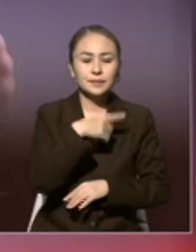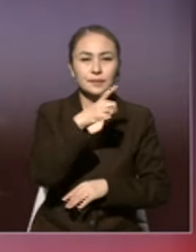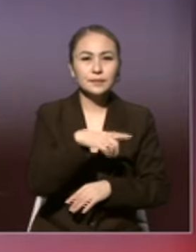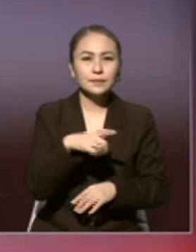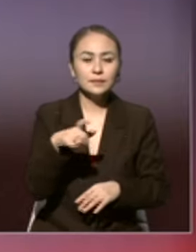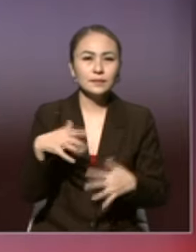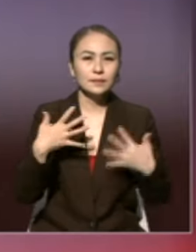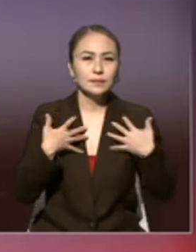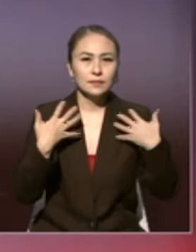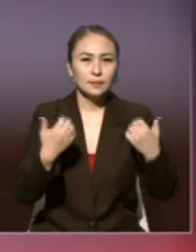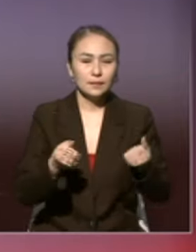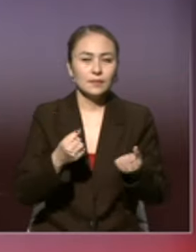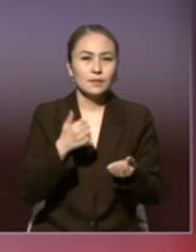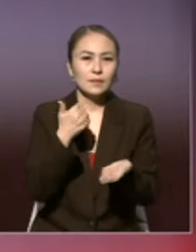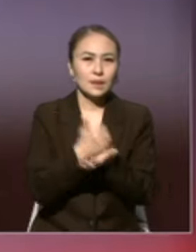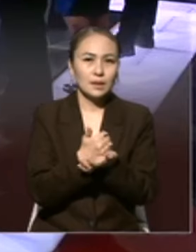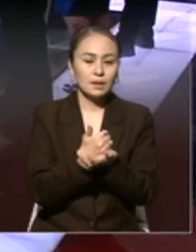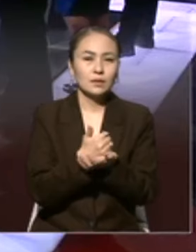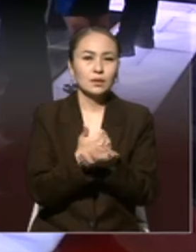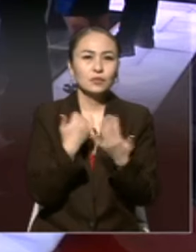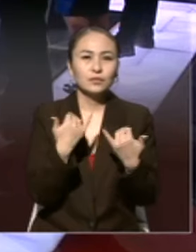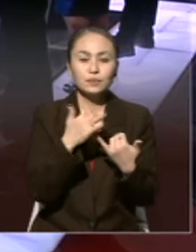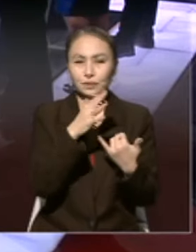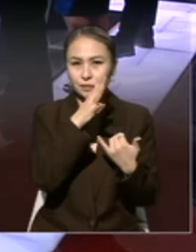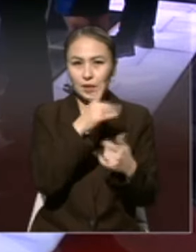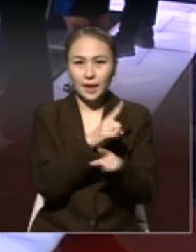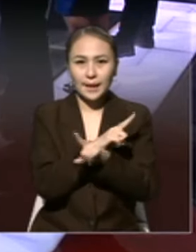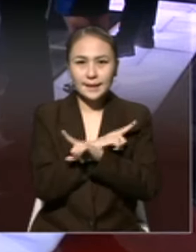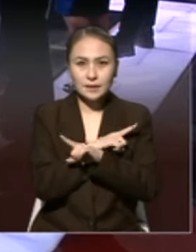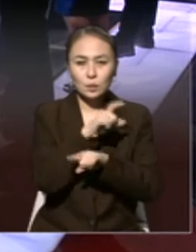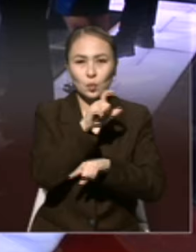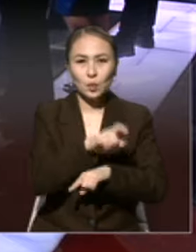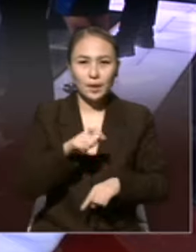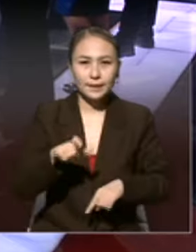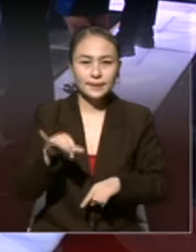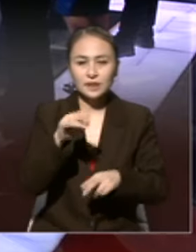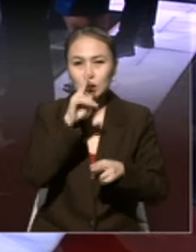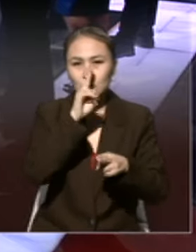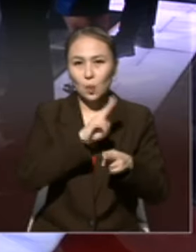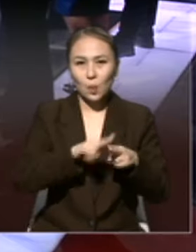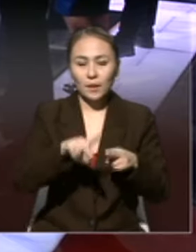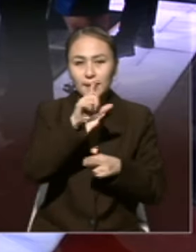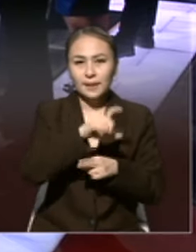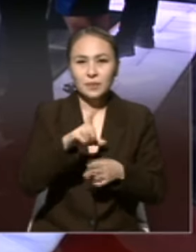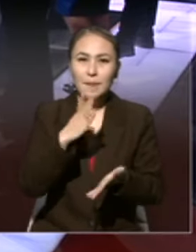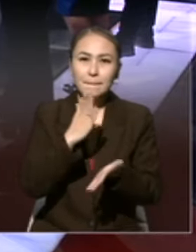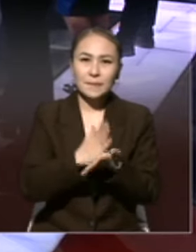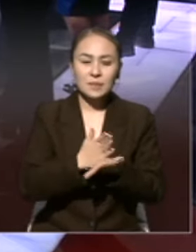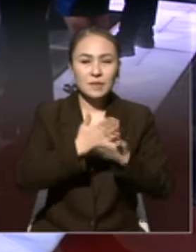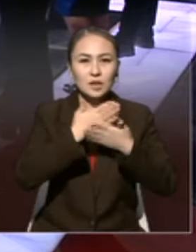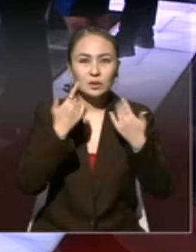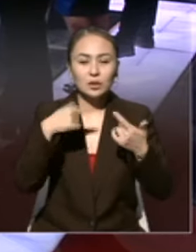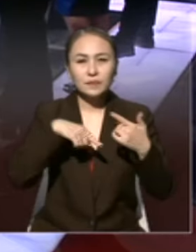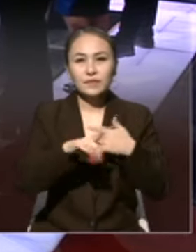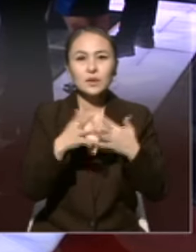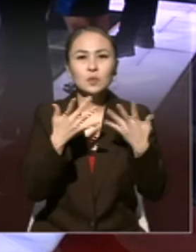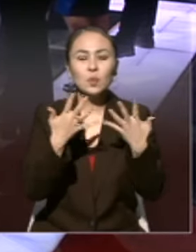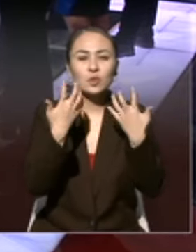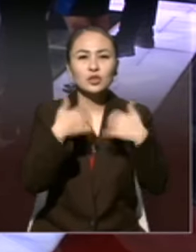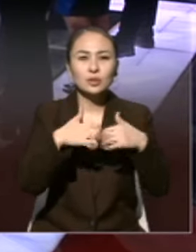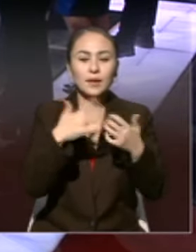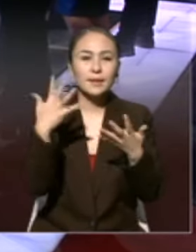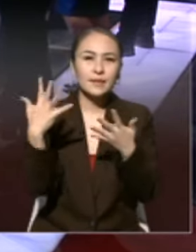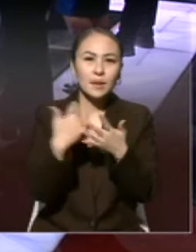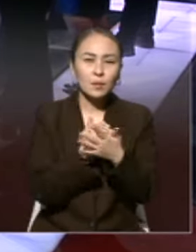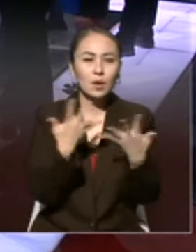өмірі маңызды. Сондықтан бүгінгі таңда қайтыс болған адамдар және жоғалған азаматтар бар ма екен? Олардың саны қанша және оларды табу